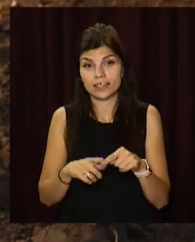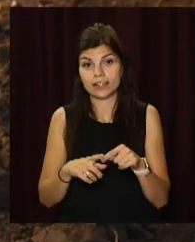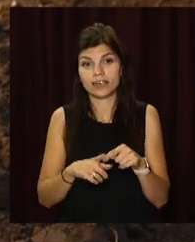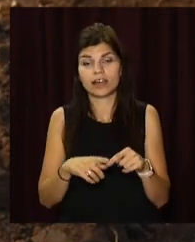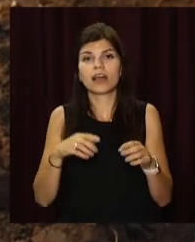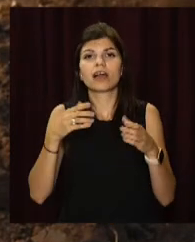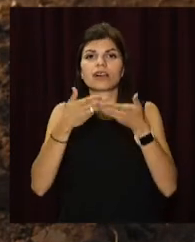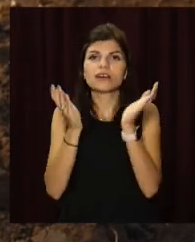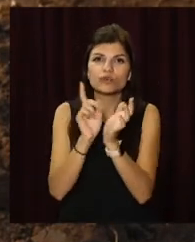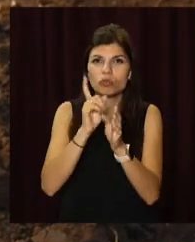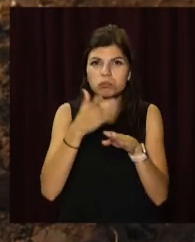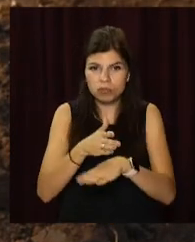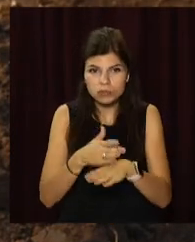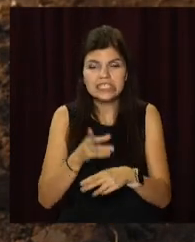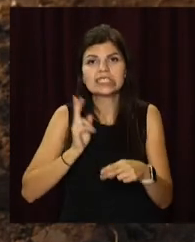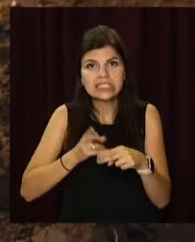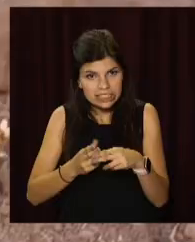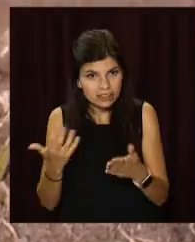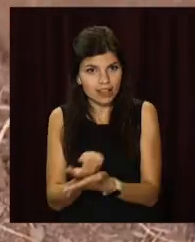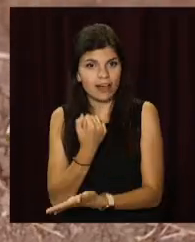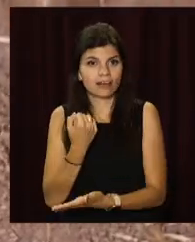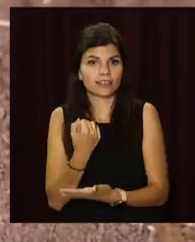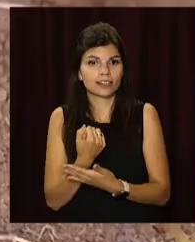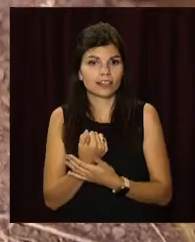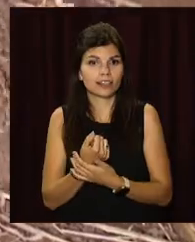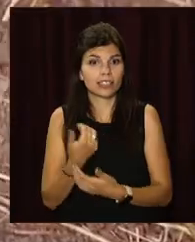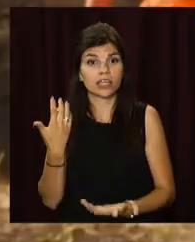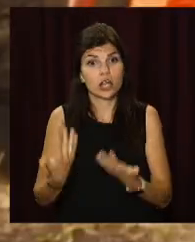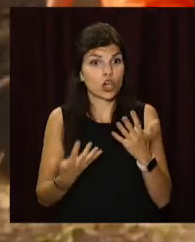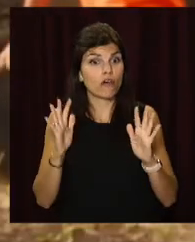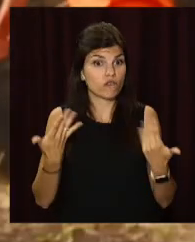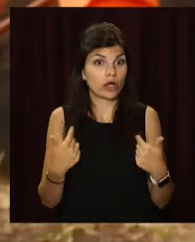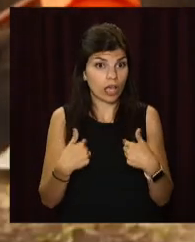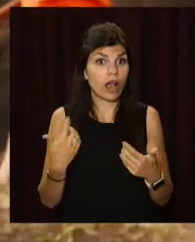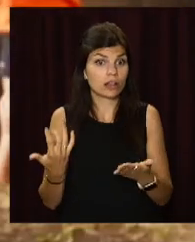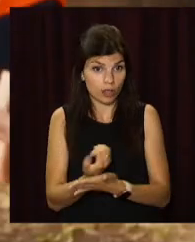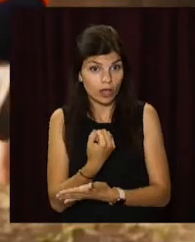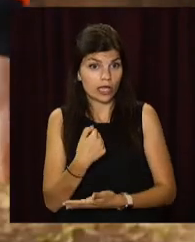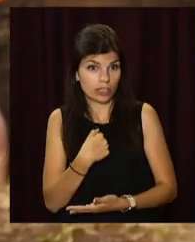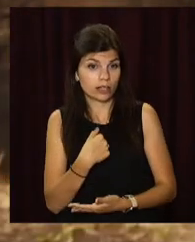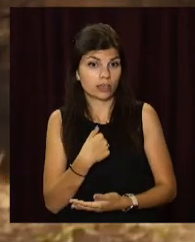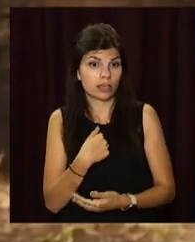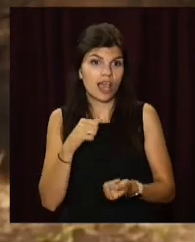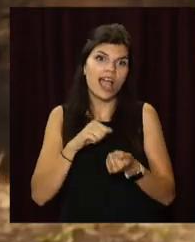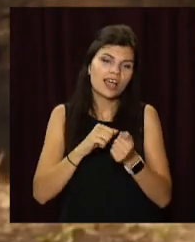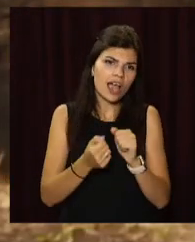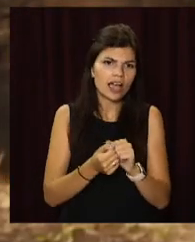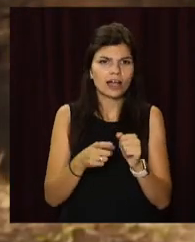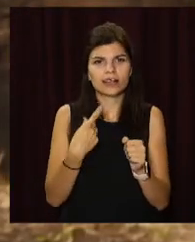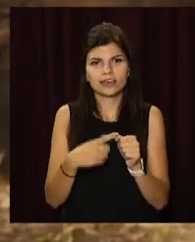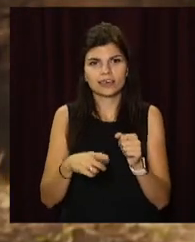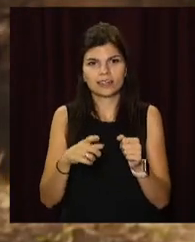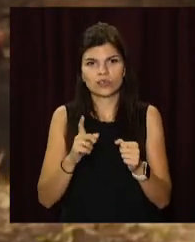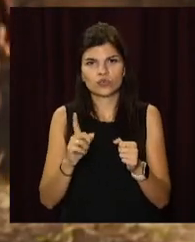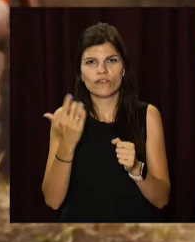битий посуд, залізо. Якщо я щось знаходжу, я, ну, камінь або